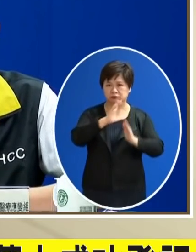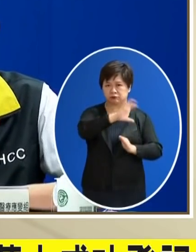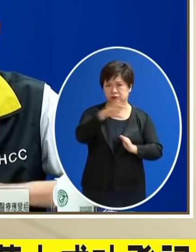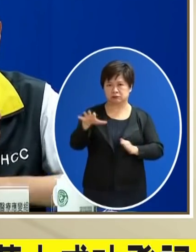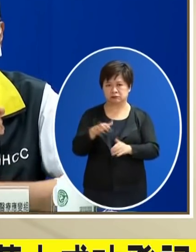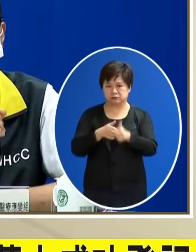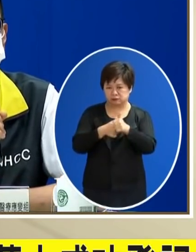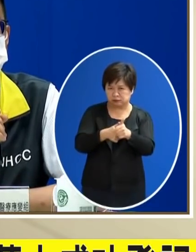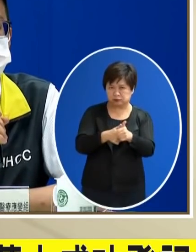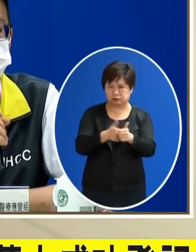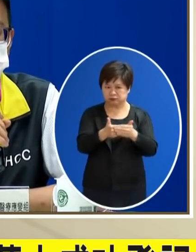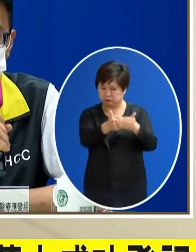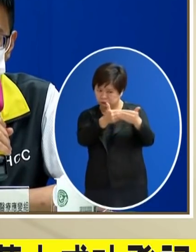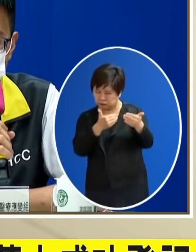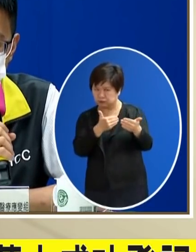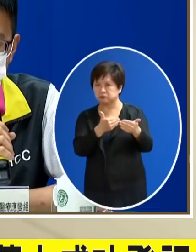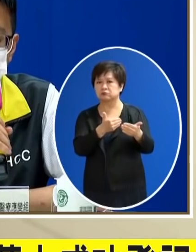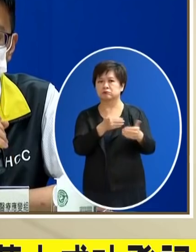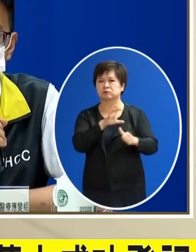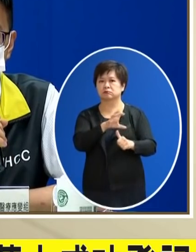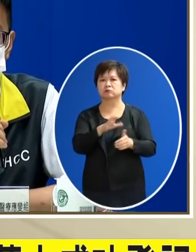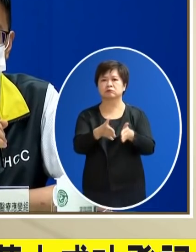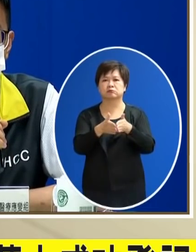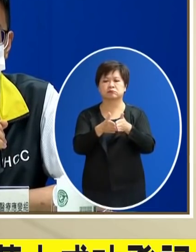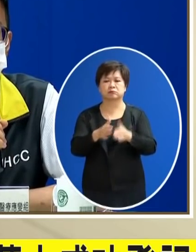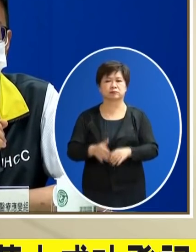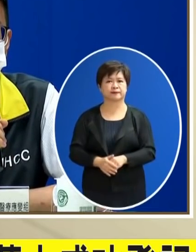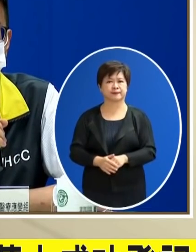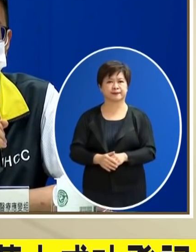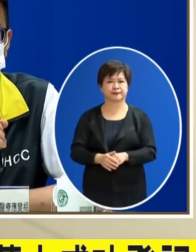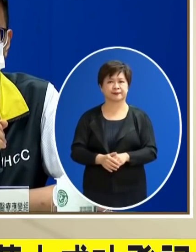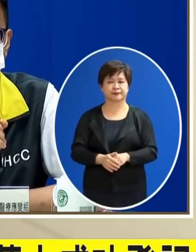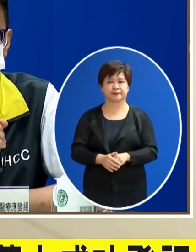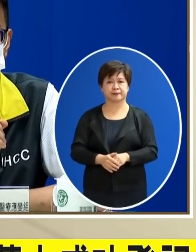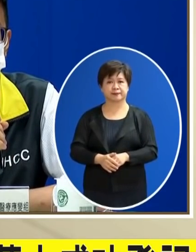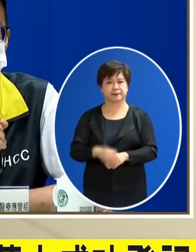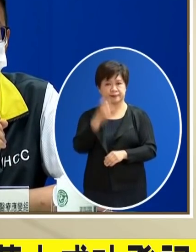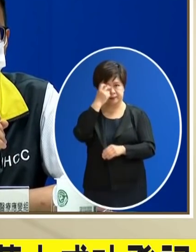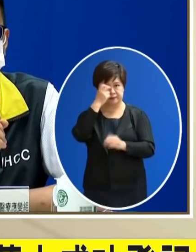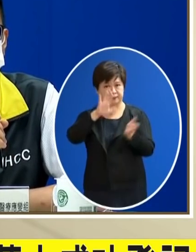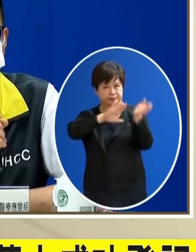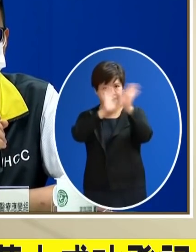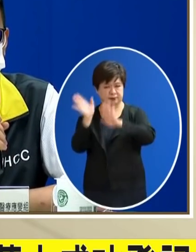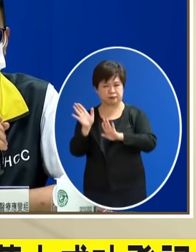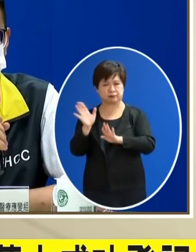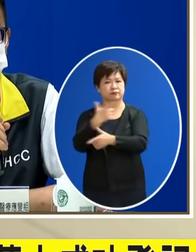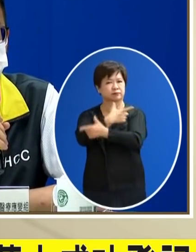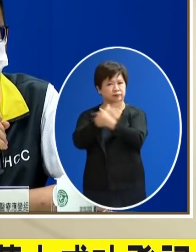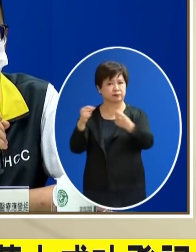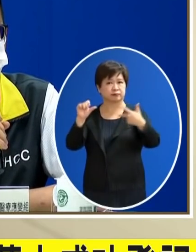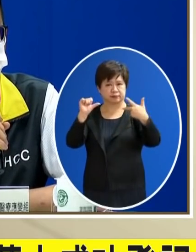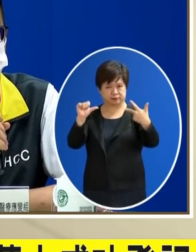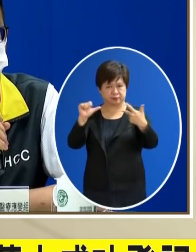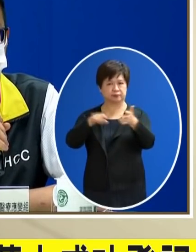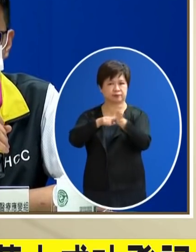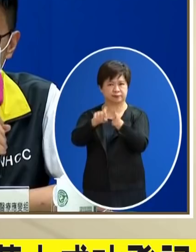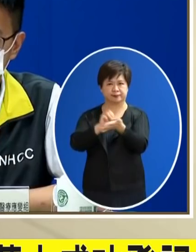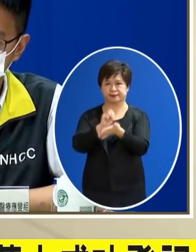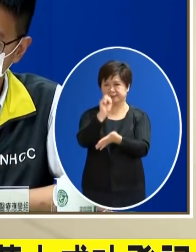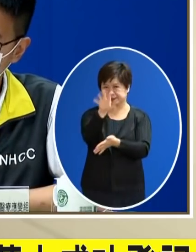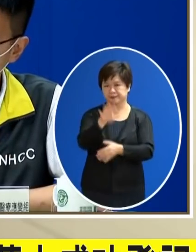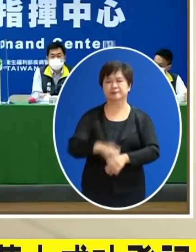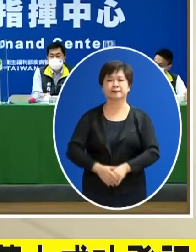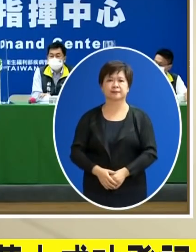这个个案隔离安置的一个安排。那整个这个整体的检验结果我们还是会统一在星期五的时候跟大家做说